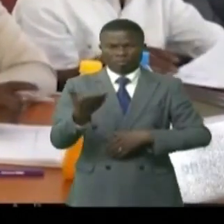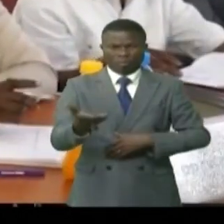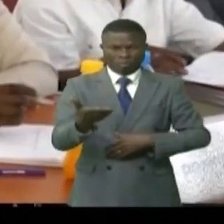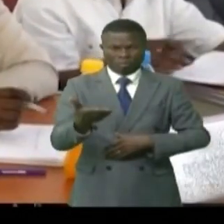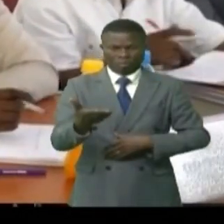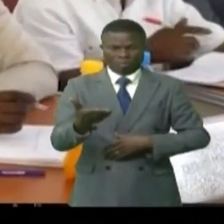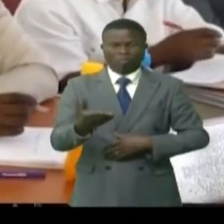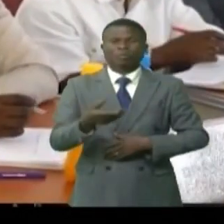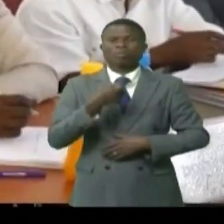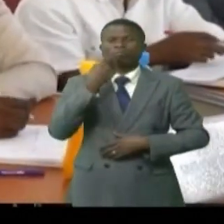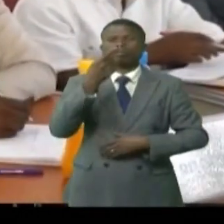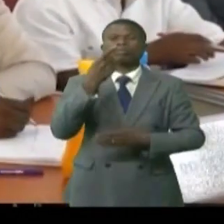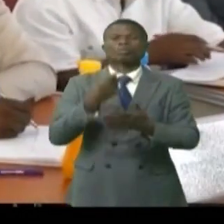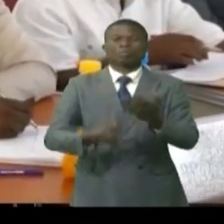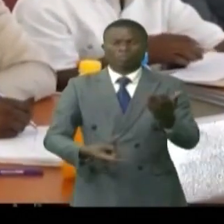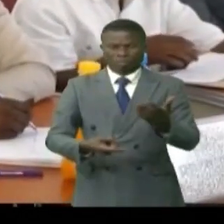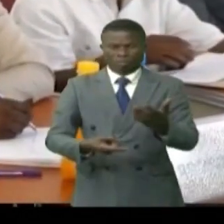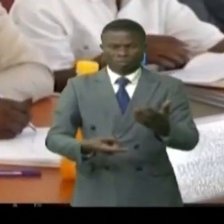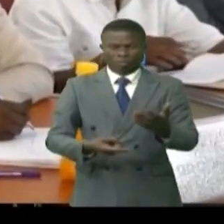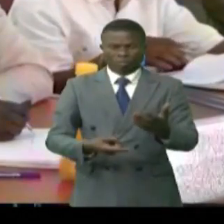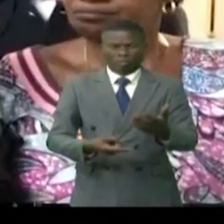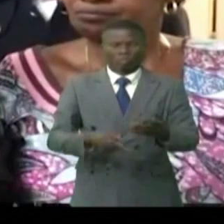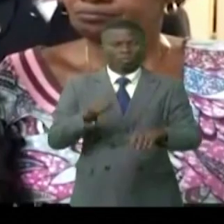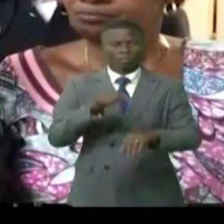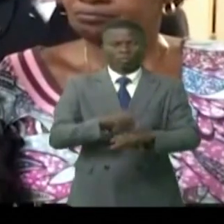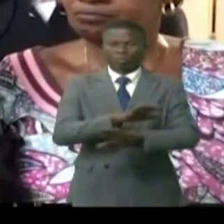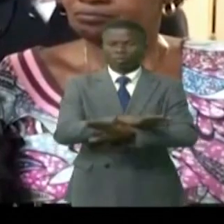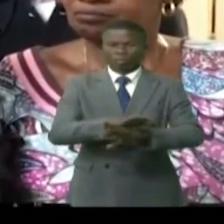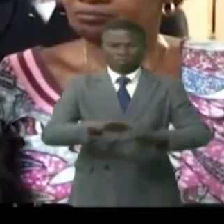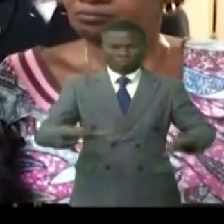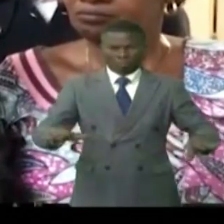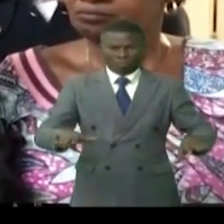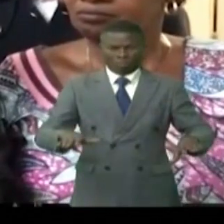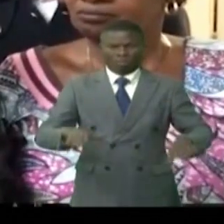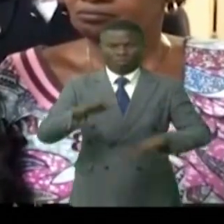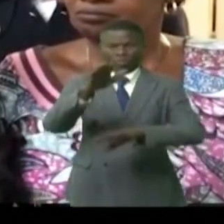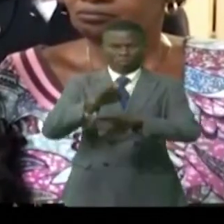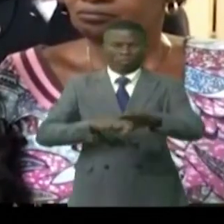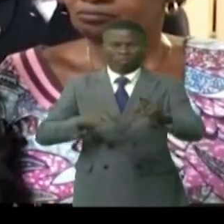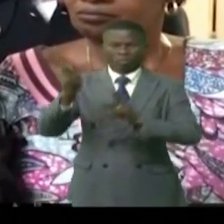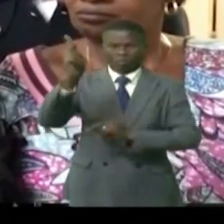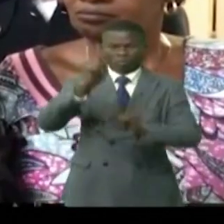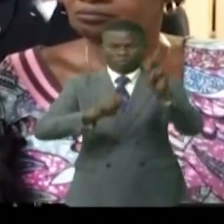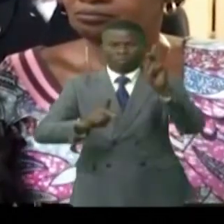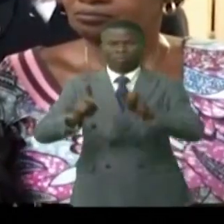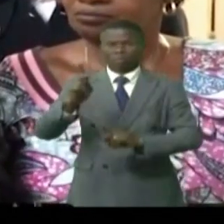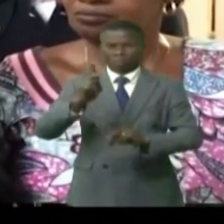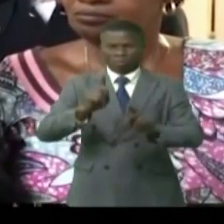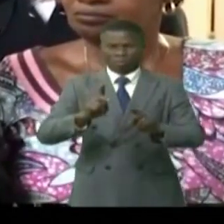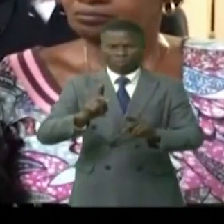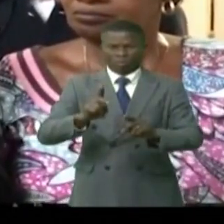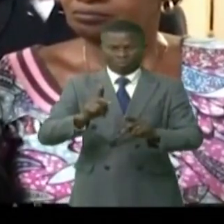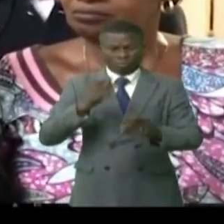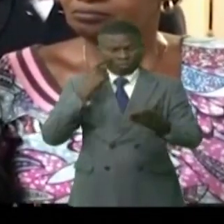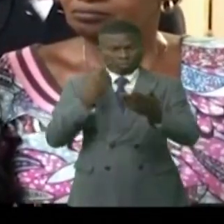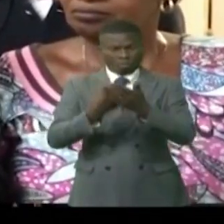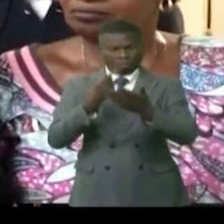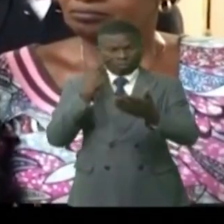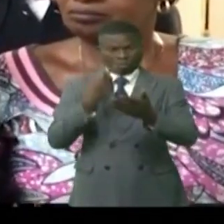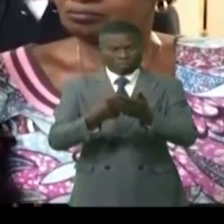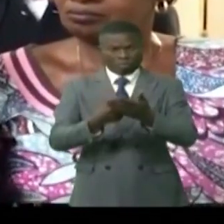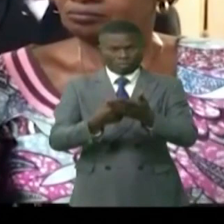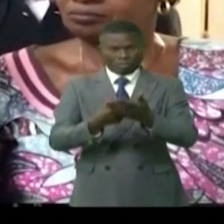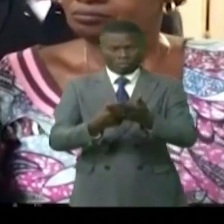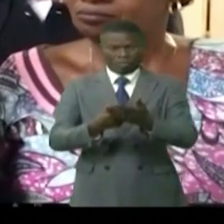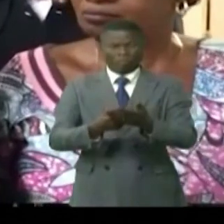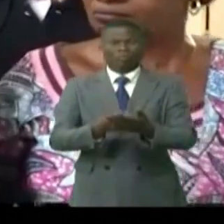il ressort qu'il n'est plus le moment d'appeler la population à l'observance des